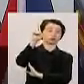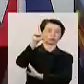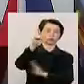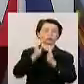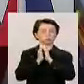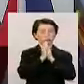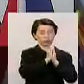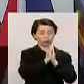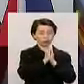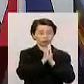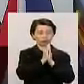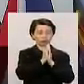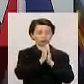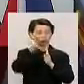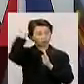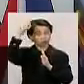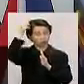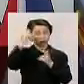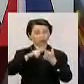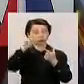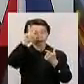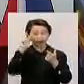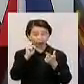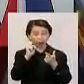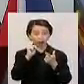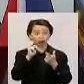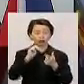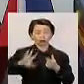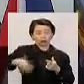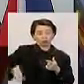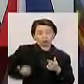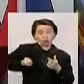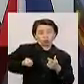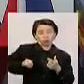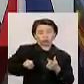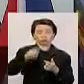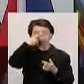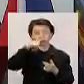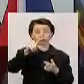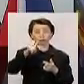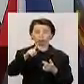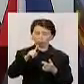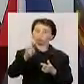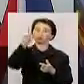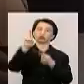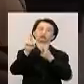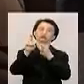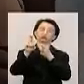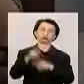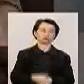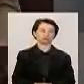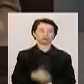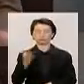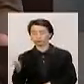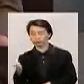Myanmar, Laos, PDR, Vietnam, Cambodia, Thailand, ya.